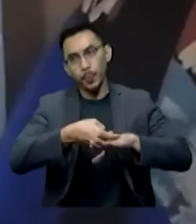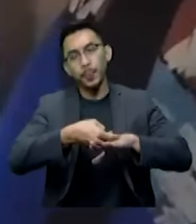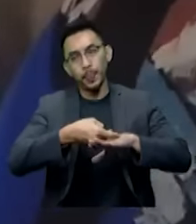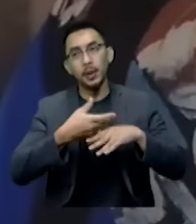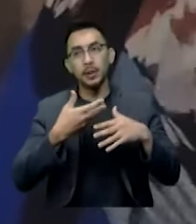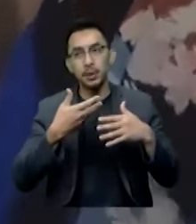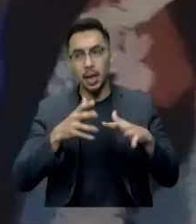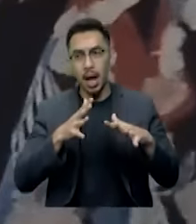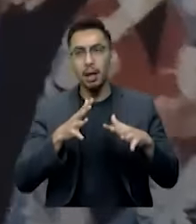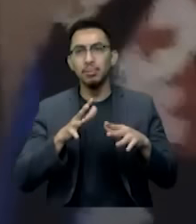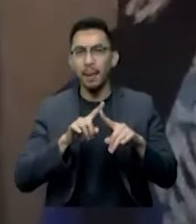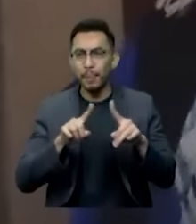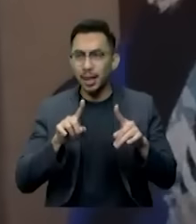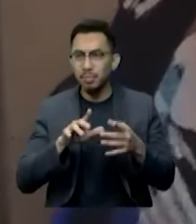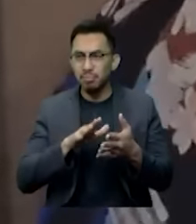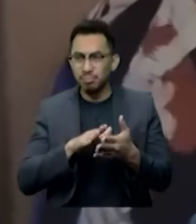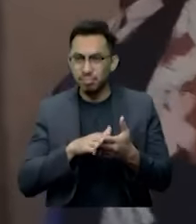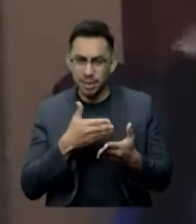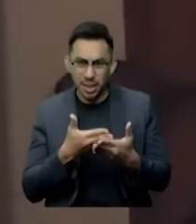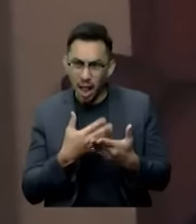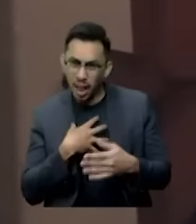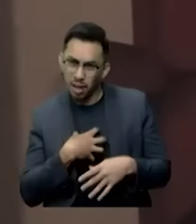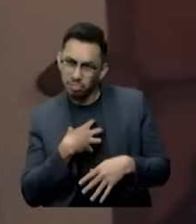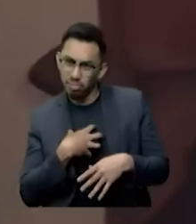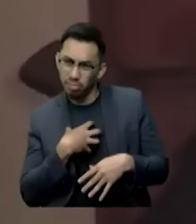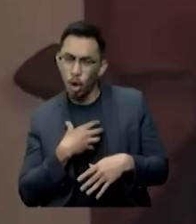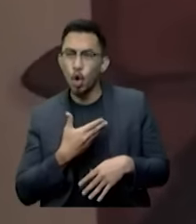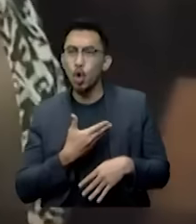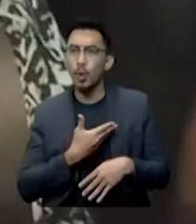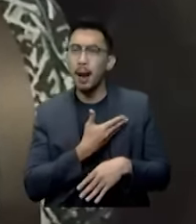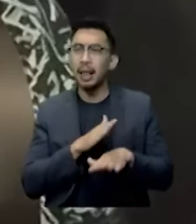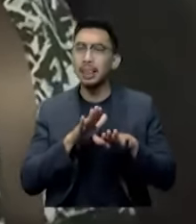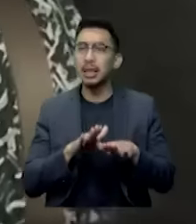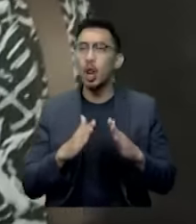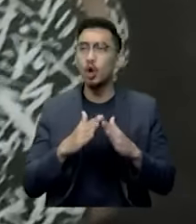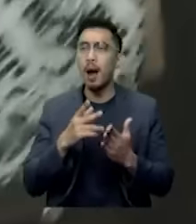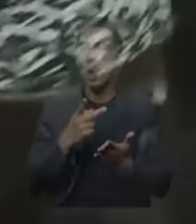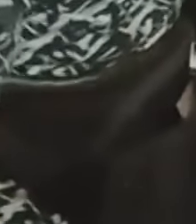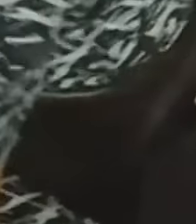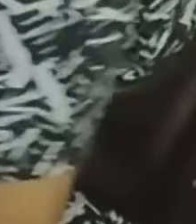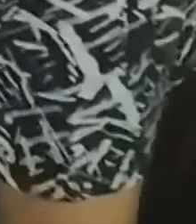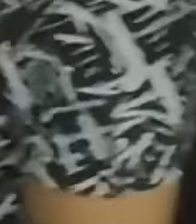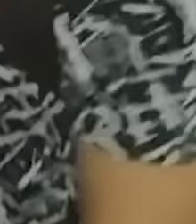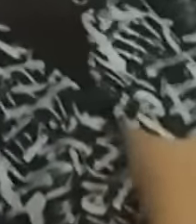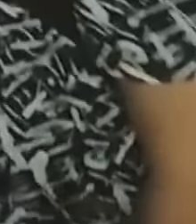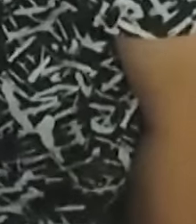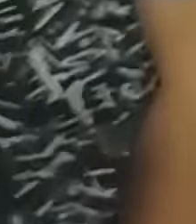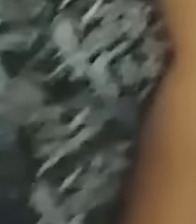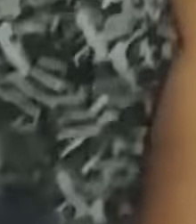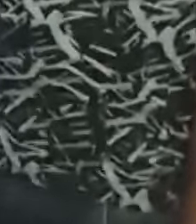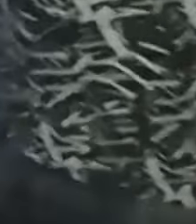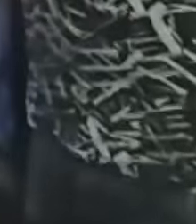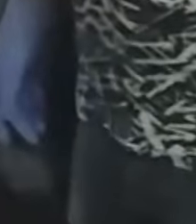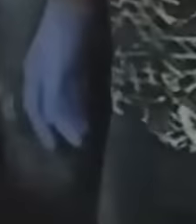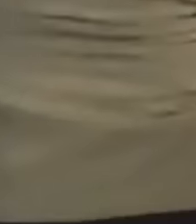janggal lantaran korban bukan penghuni kontrakan. Sementara kontrakan disewa oleh seorang ibu yang tinggal bersama anaknya, seorang